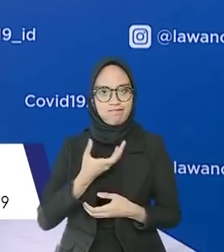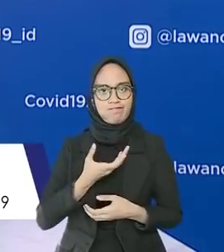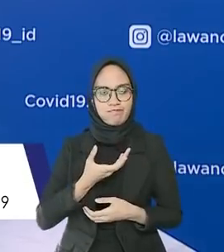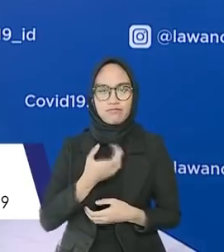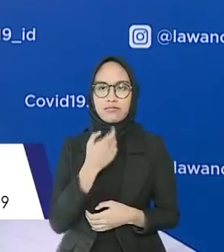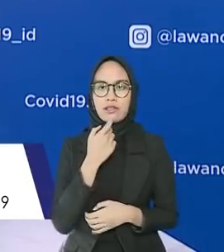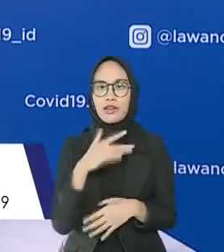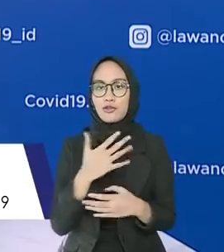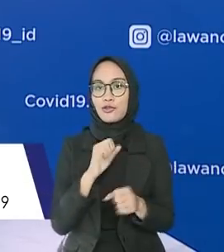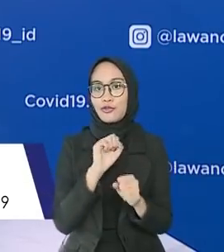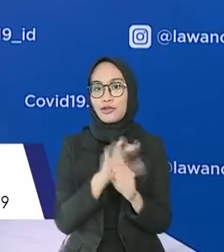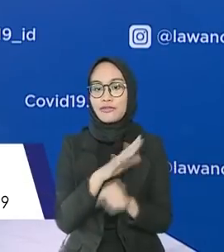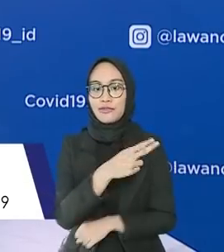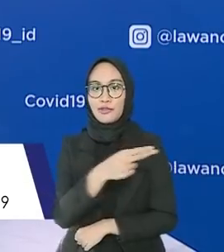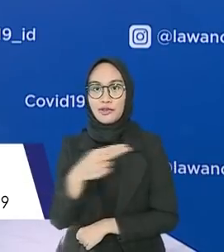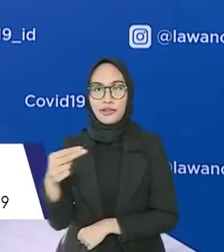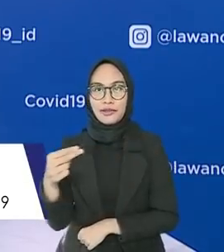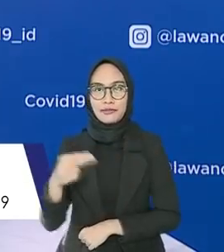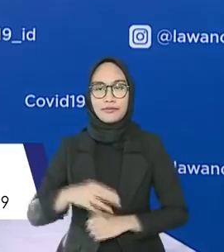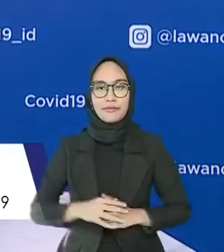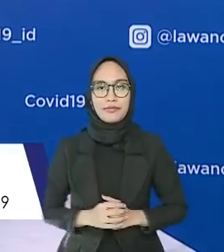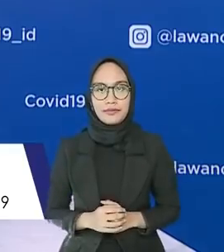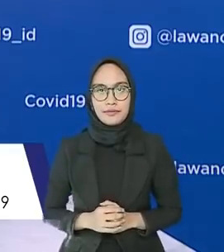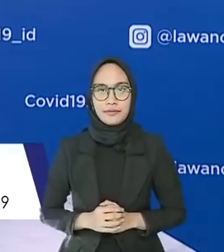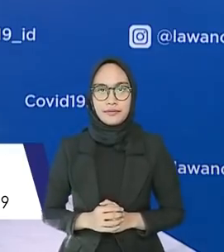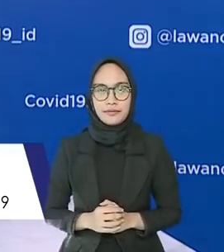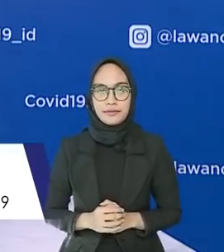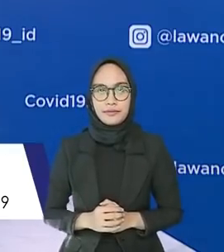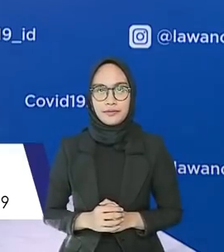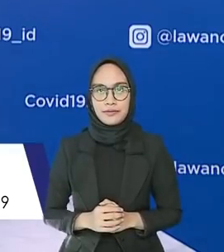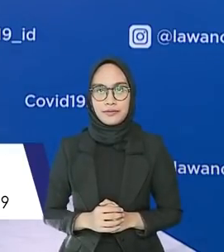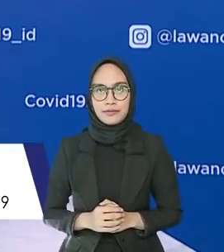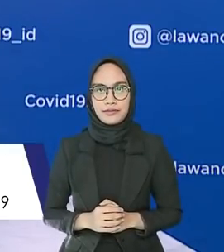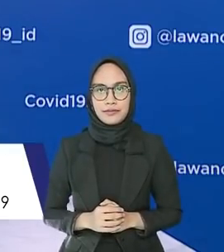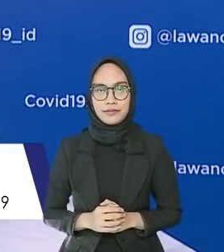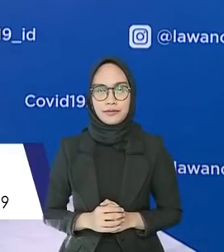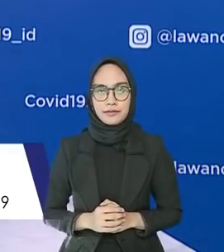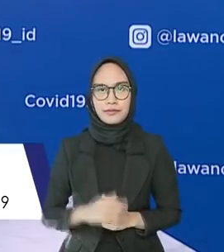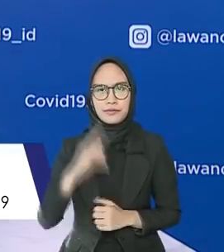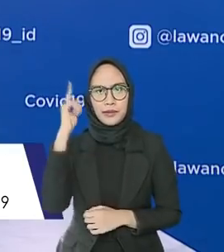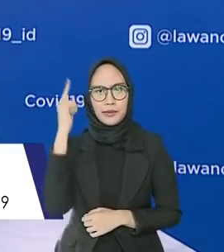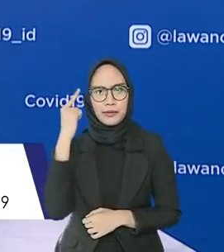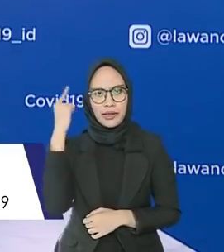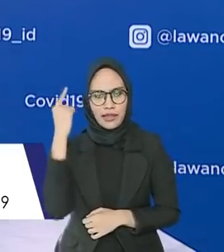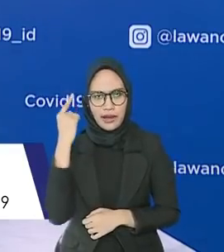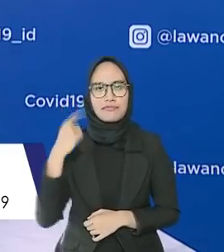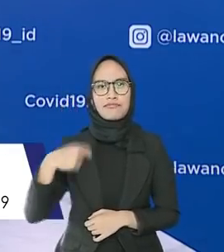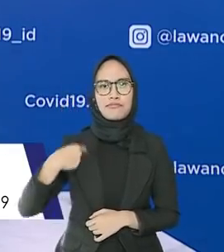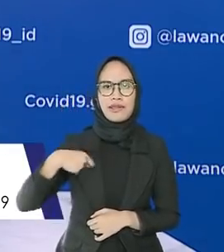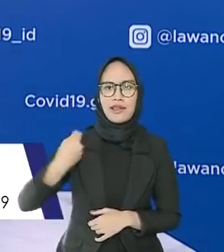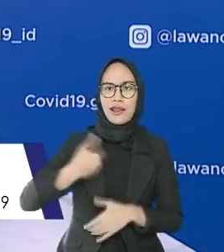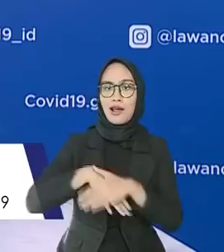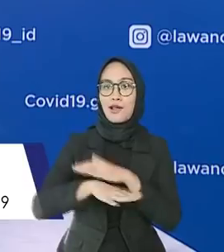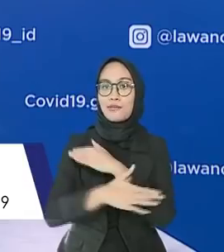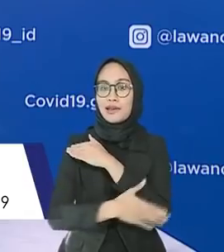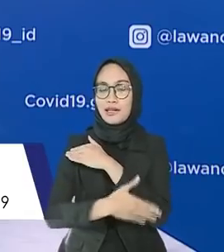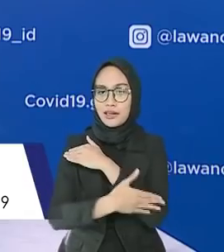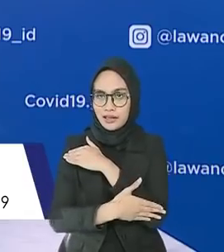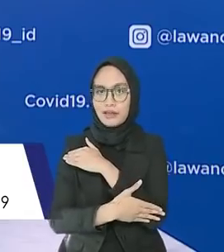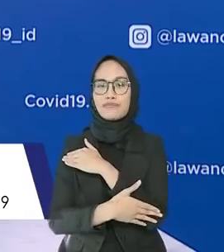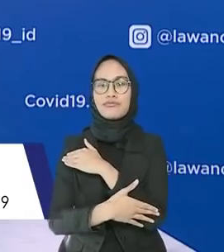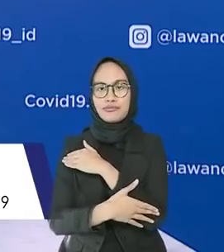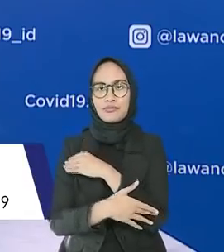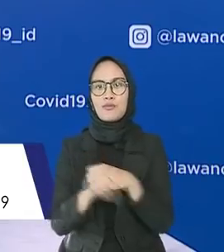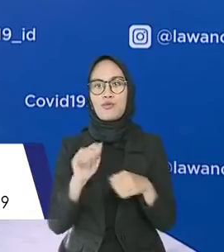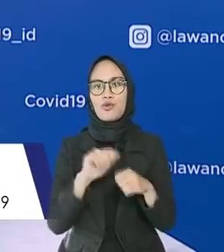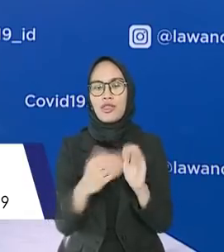menyampaikan perkembangan penanganan COVID-19 di Indonesia. Pemerintah melalui Kementerian Dalam Negeri telah